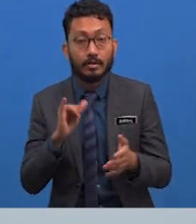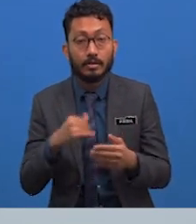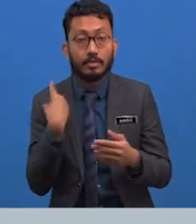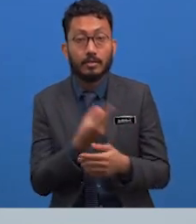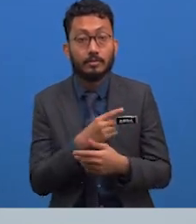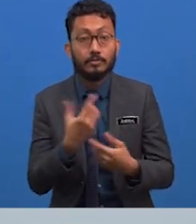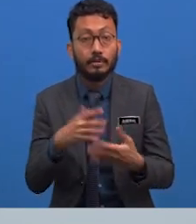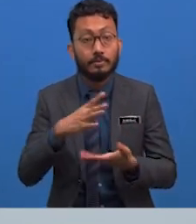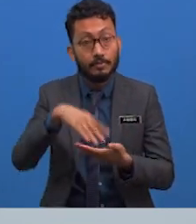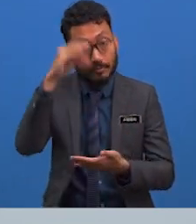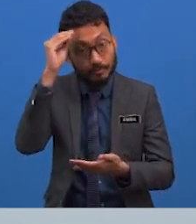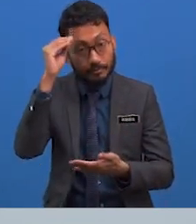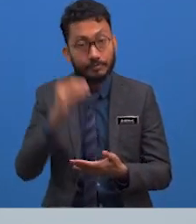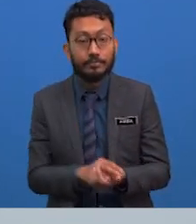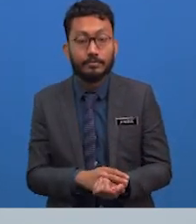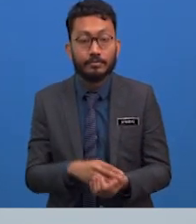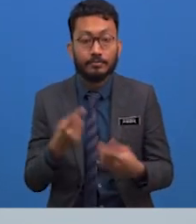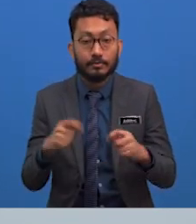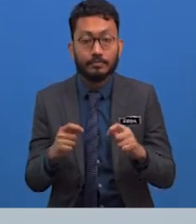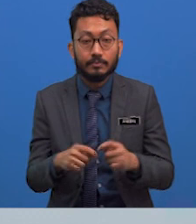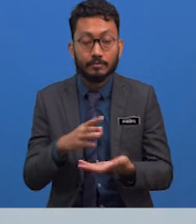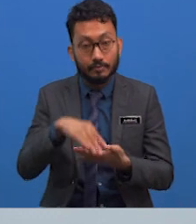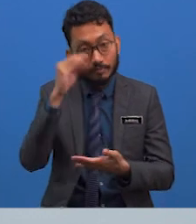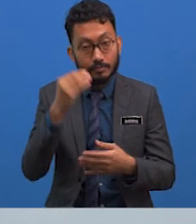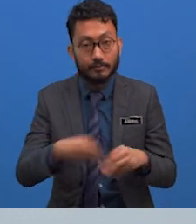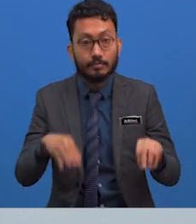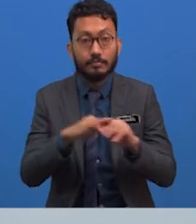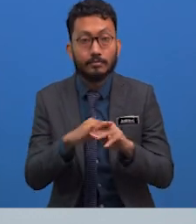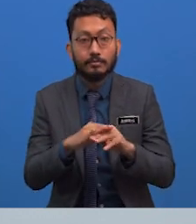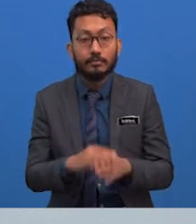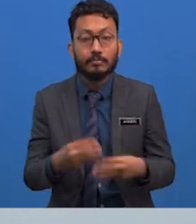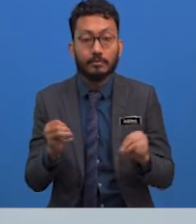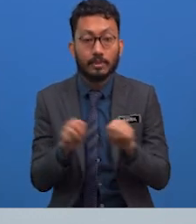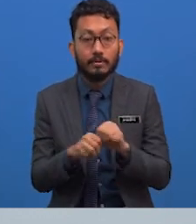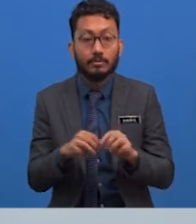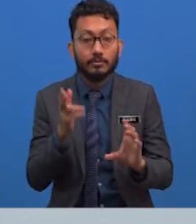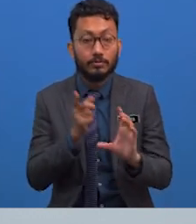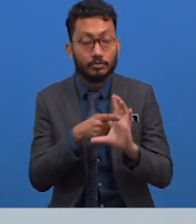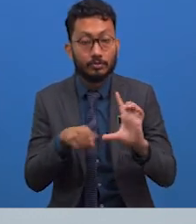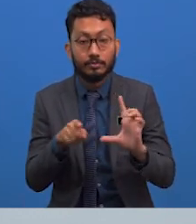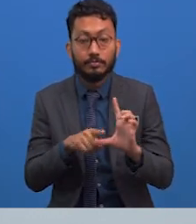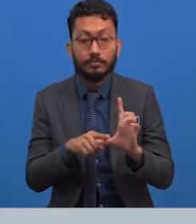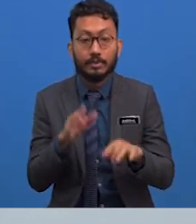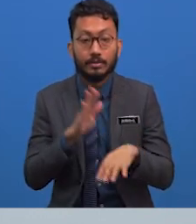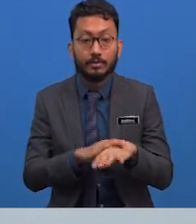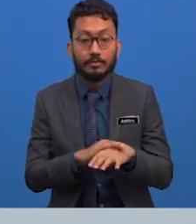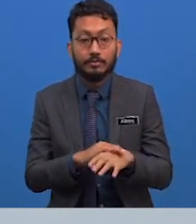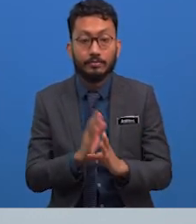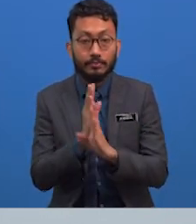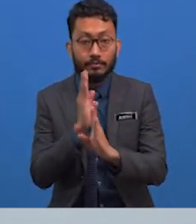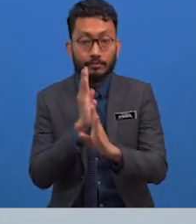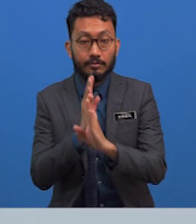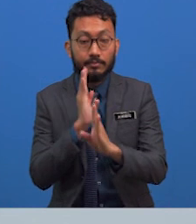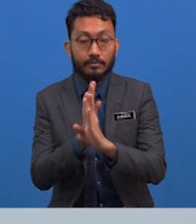telah pelajari. Murid-murid telah belajar bahawa nilai sudut pada garis selari, garis rentas